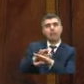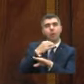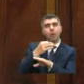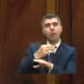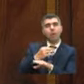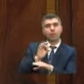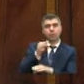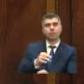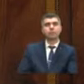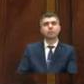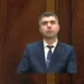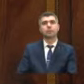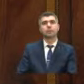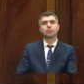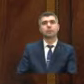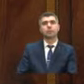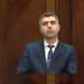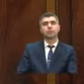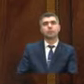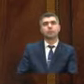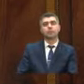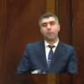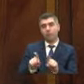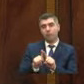السياسة صافي يلا حتى حنا.